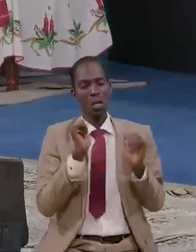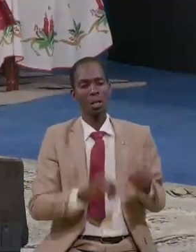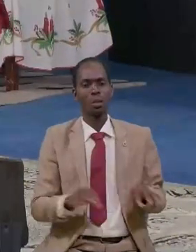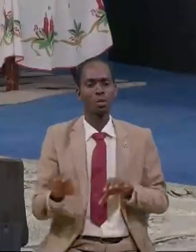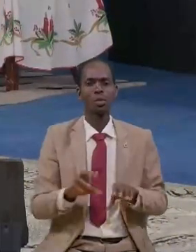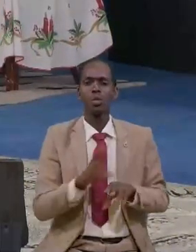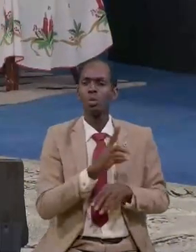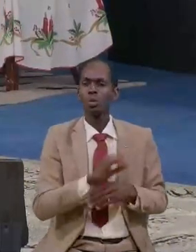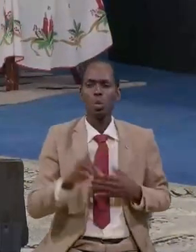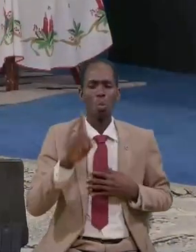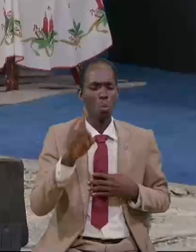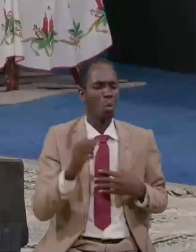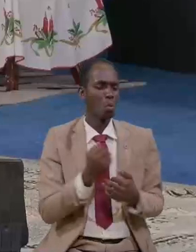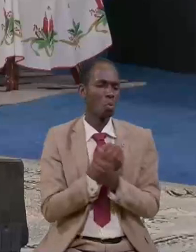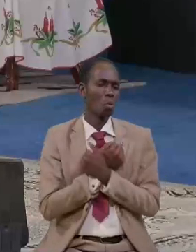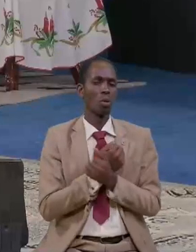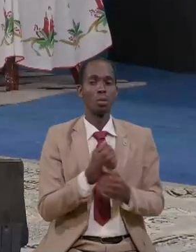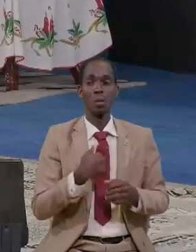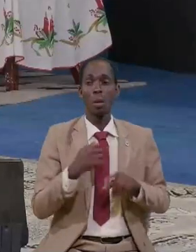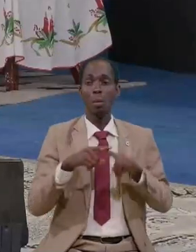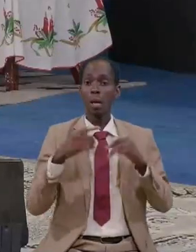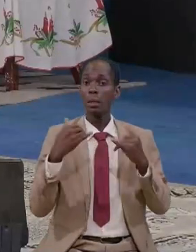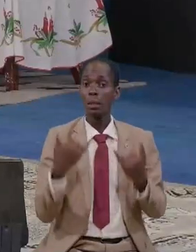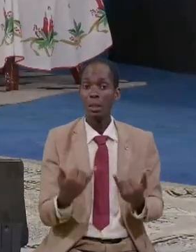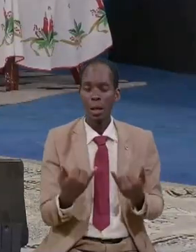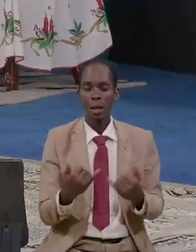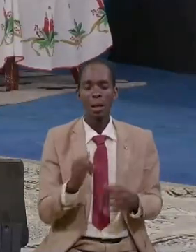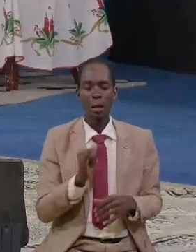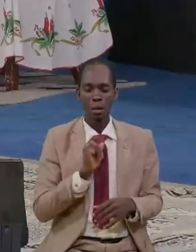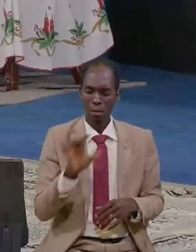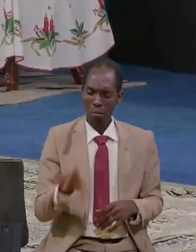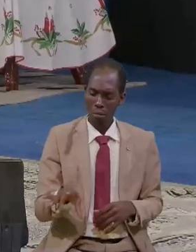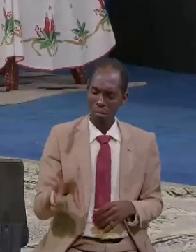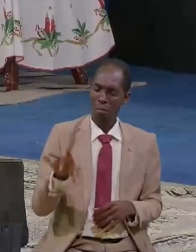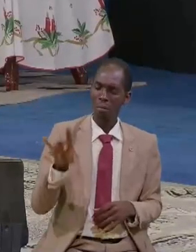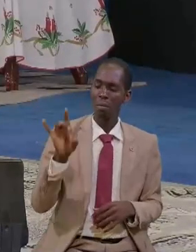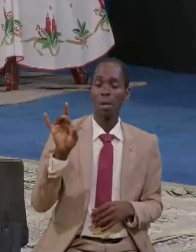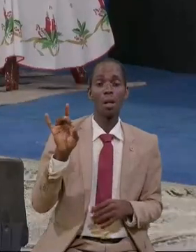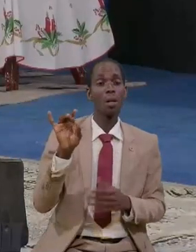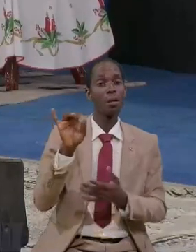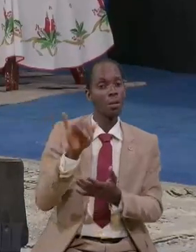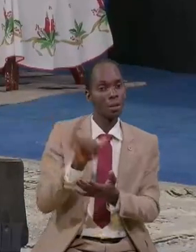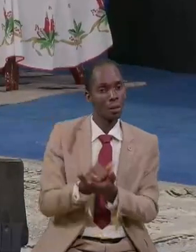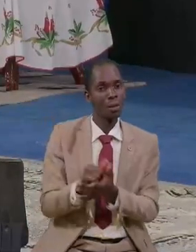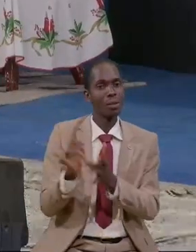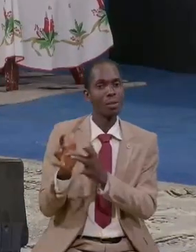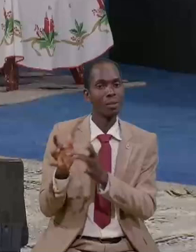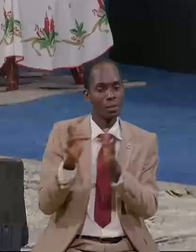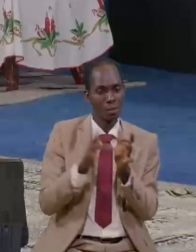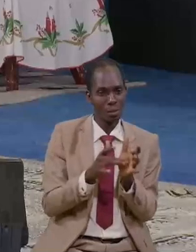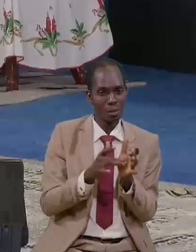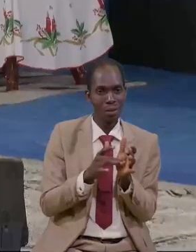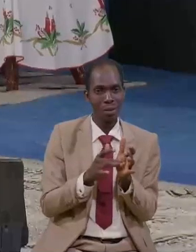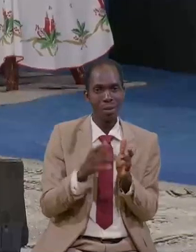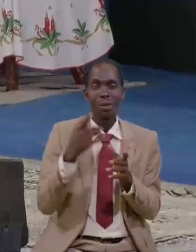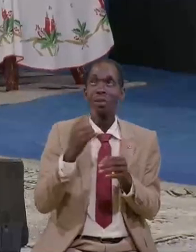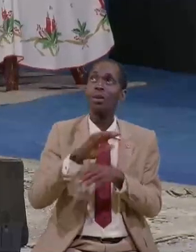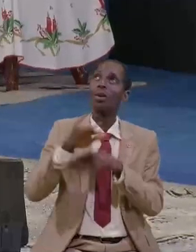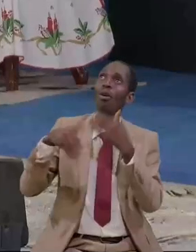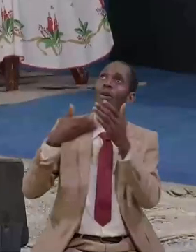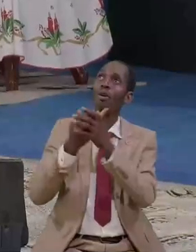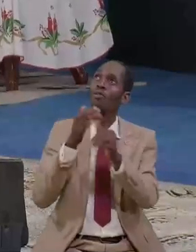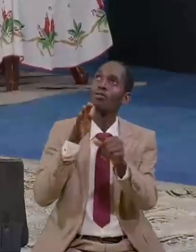ne m'aimait. Mais maintenant, j'ai découvert que Jésus, le